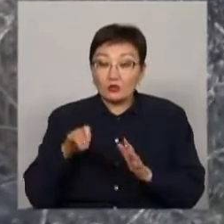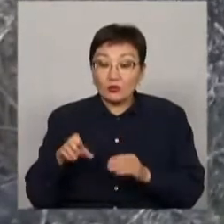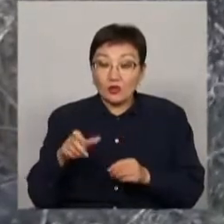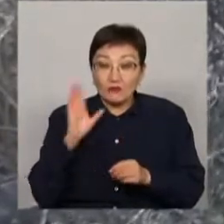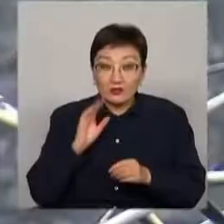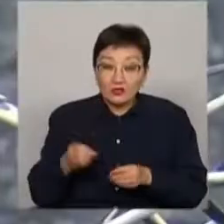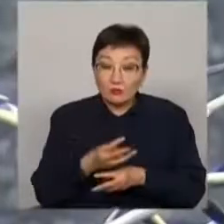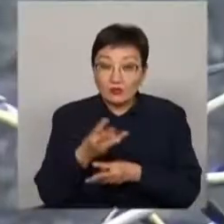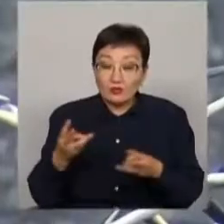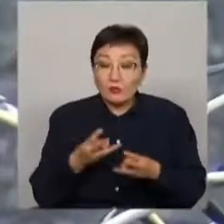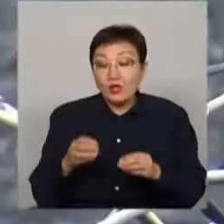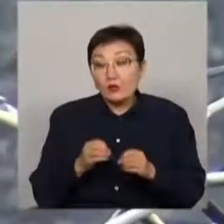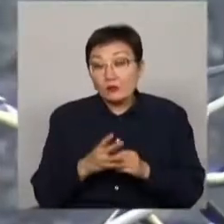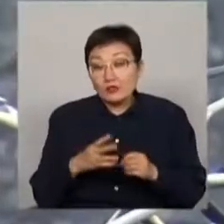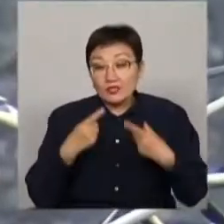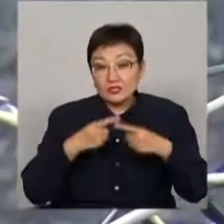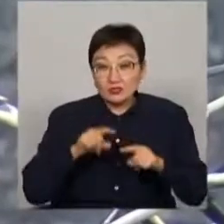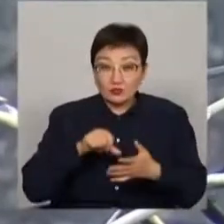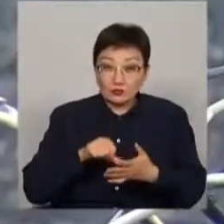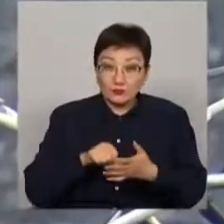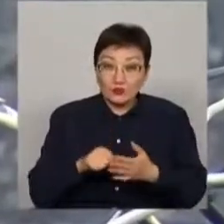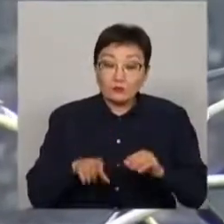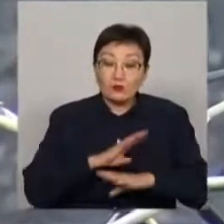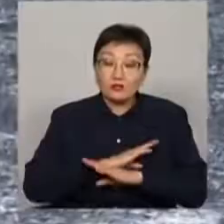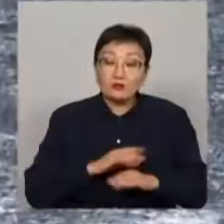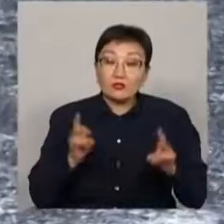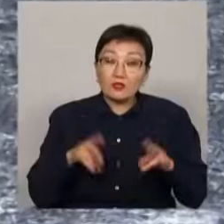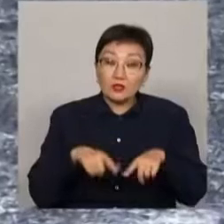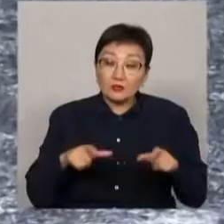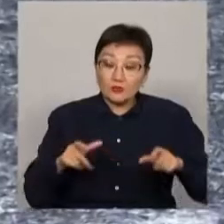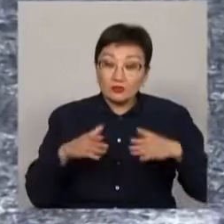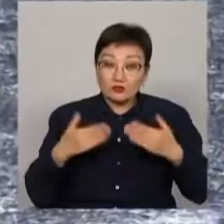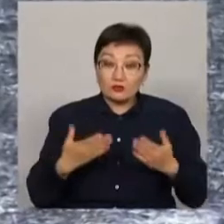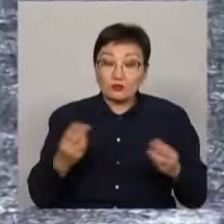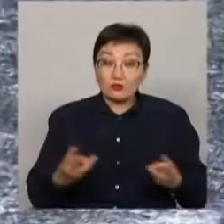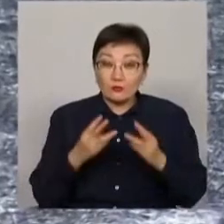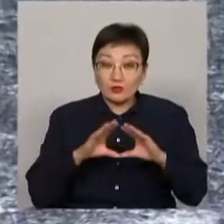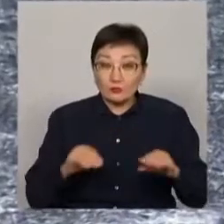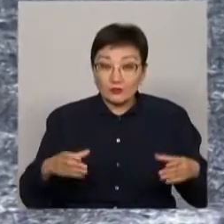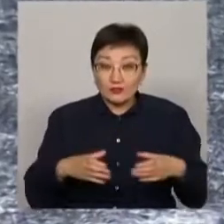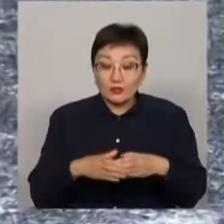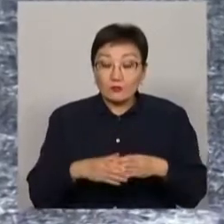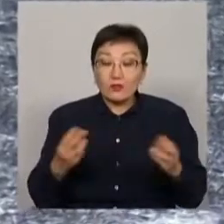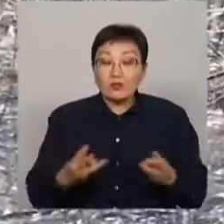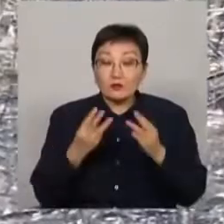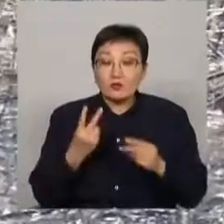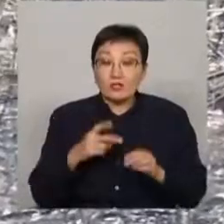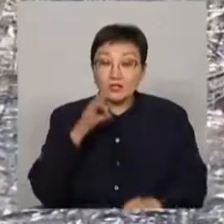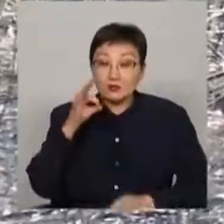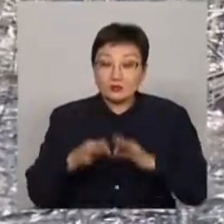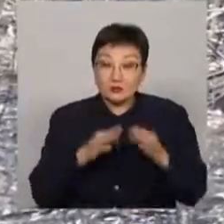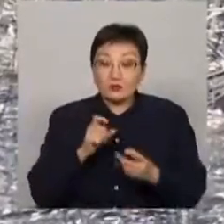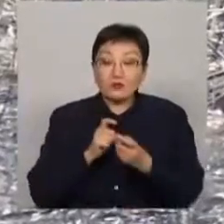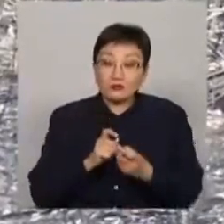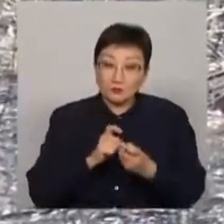86 қызметкер мен 14 техника жұмылдырылды. Қаза болғандар мен зардап шеккендер жоқ. Өрт сөндірушілер қызыл жалынмен 2 тәулік бойы